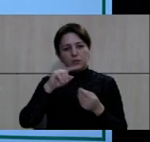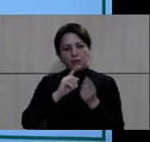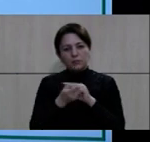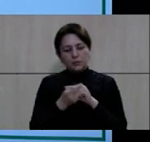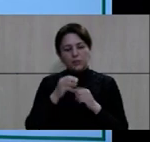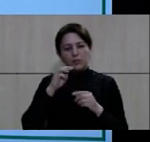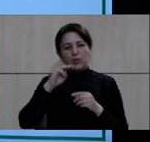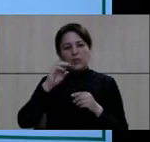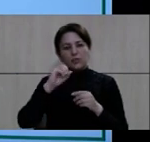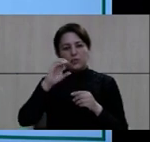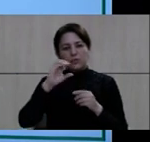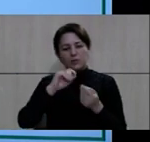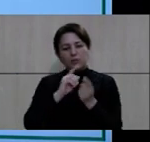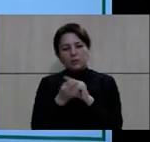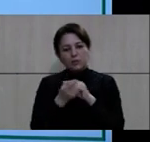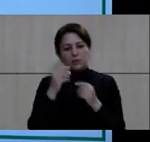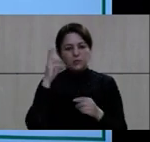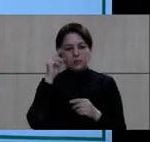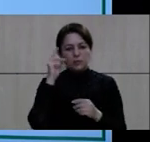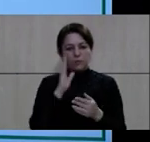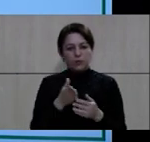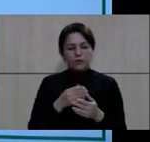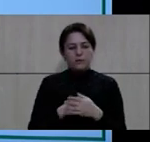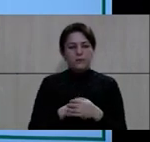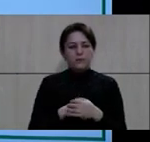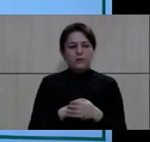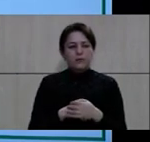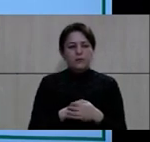teskari sonlarning ko'paytmasi esa 1 ga teng.